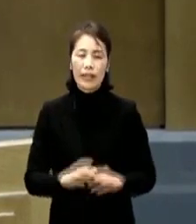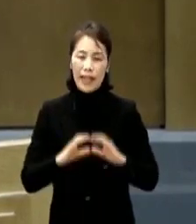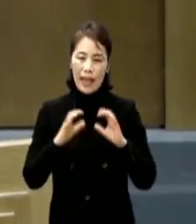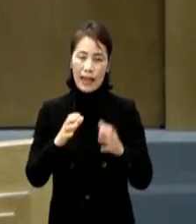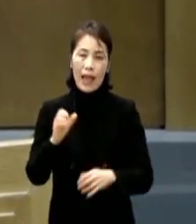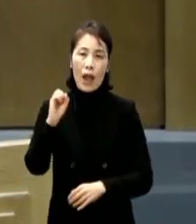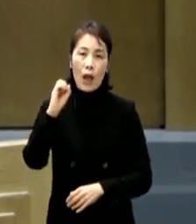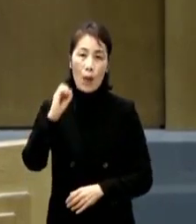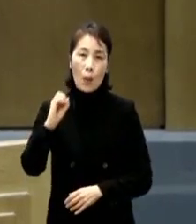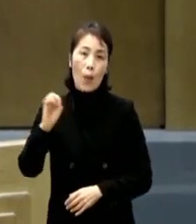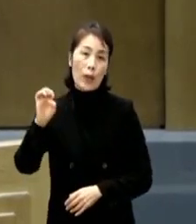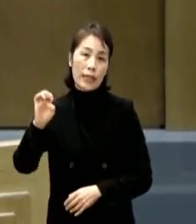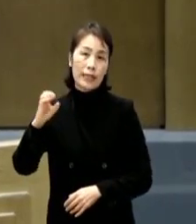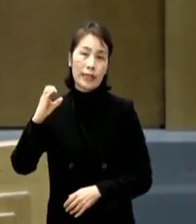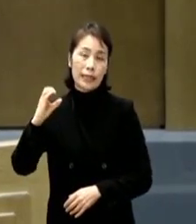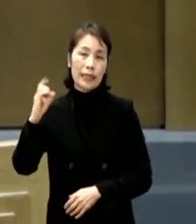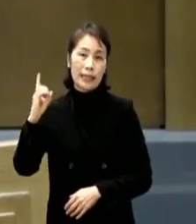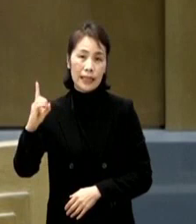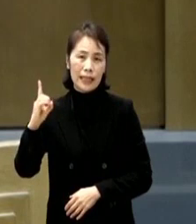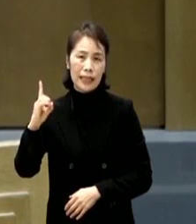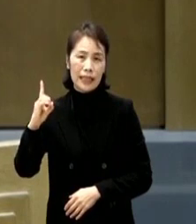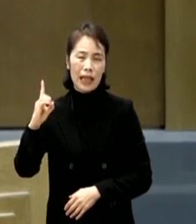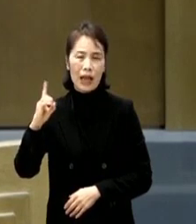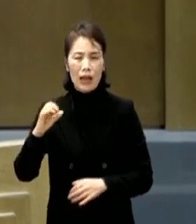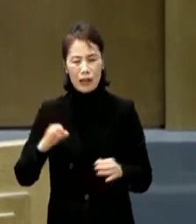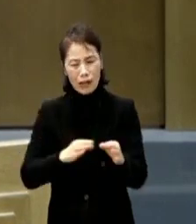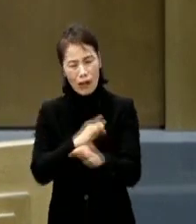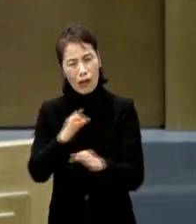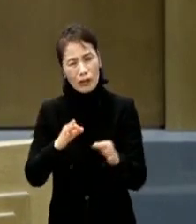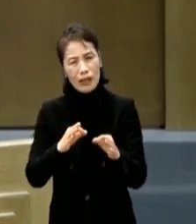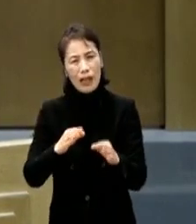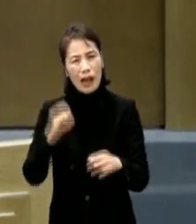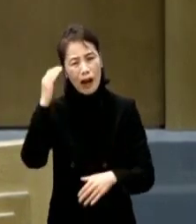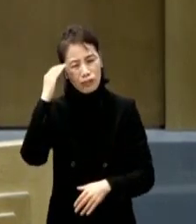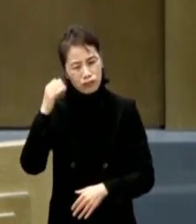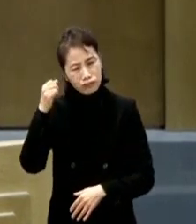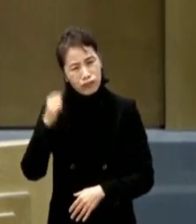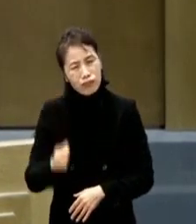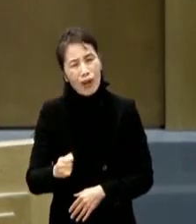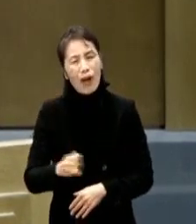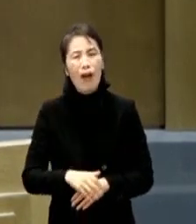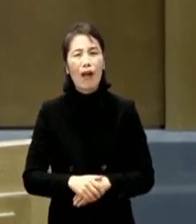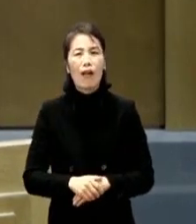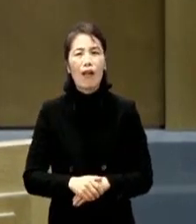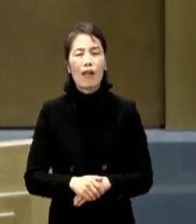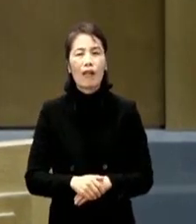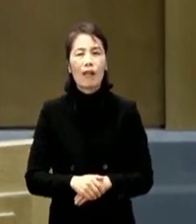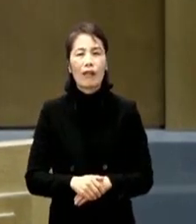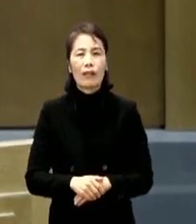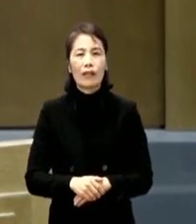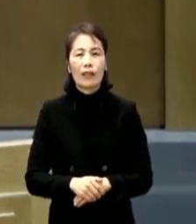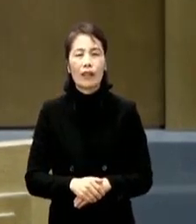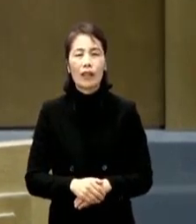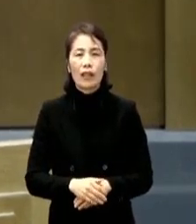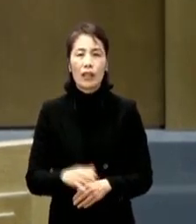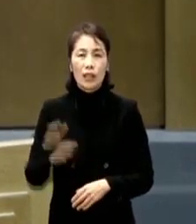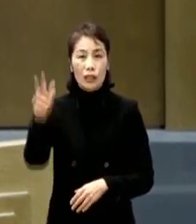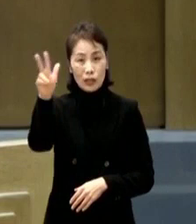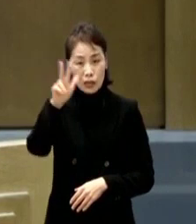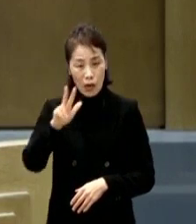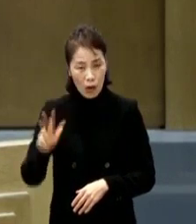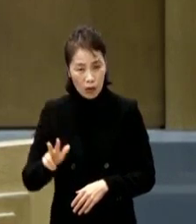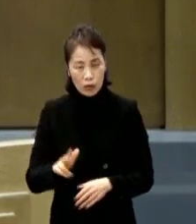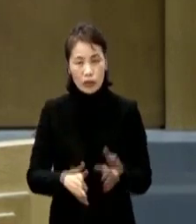최하위입니다. 경제 성장률은 25년 만에 일본에 추월당했고 전국 시군구의